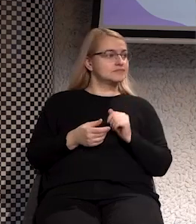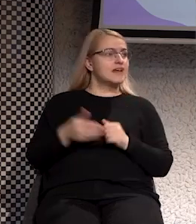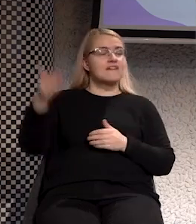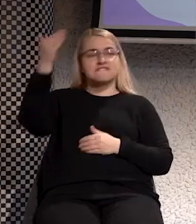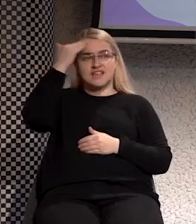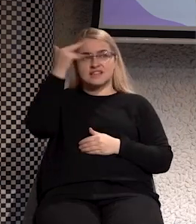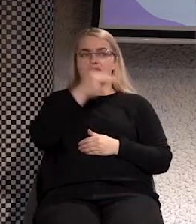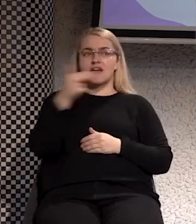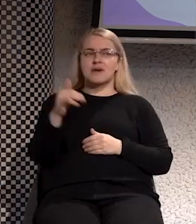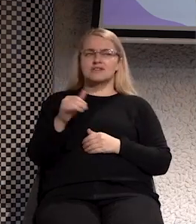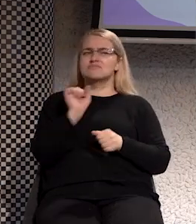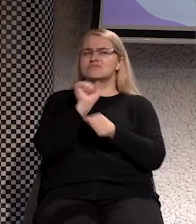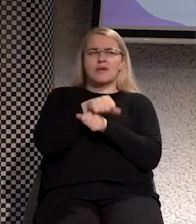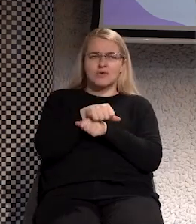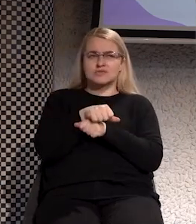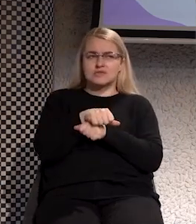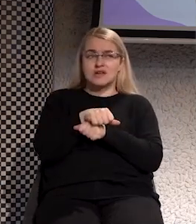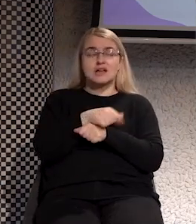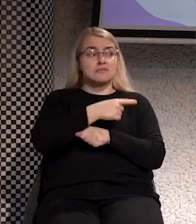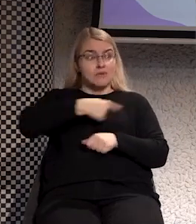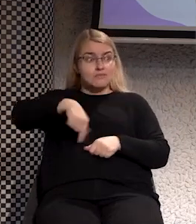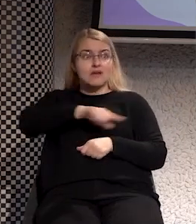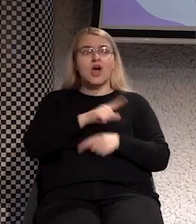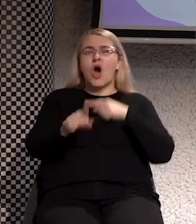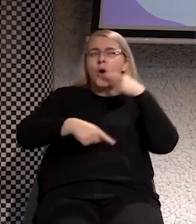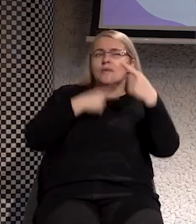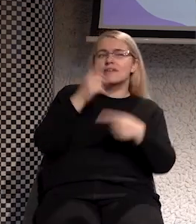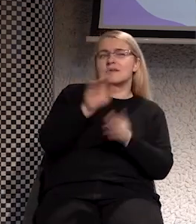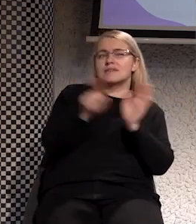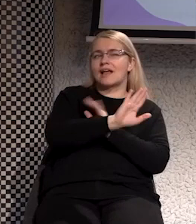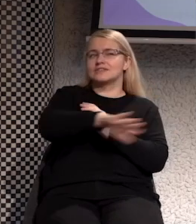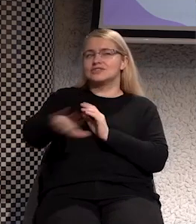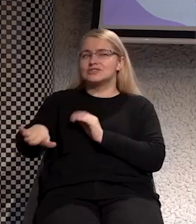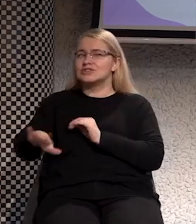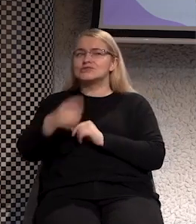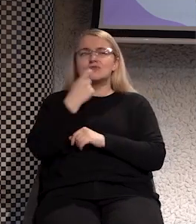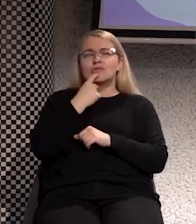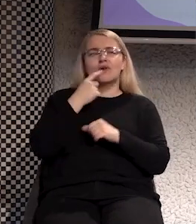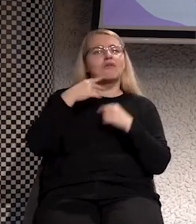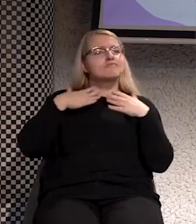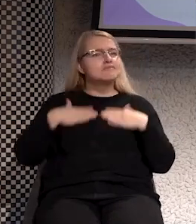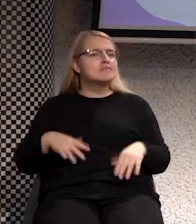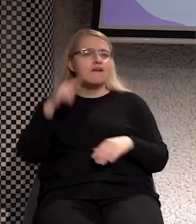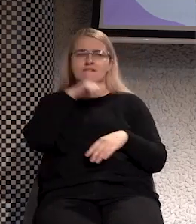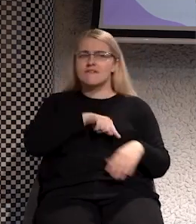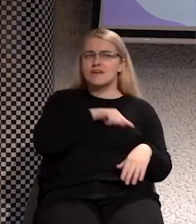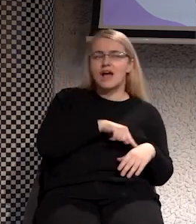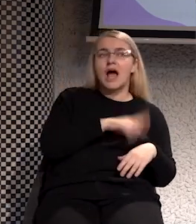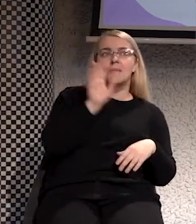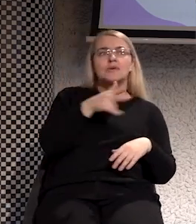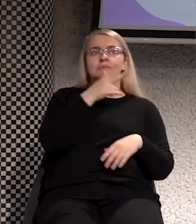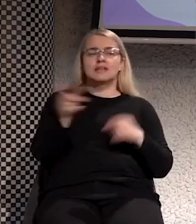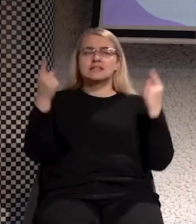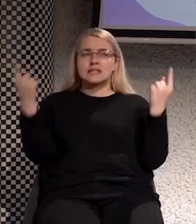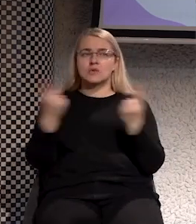wiedzy o przemocy. Czym jest przemoc? Bo my też tak dzieciom powtarzamy, że jest psychiczna i fizyczna. I potem, kiedy dochodzi do sytuacji przemocowych